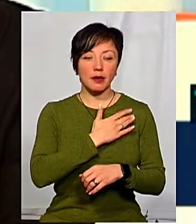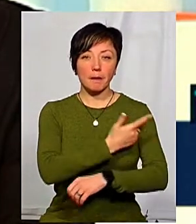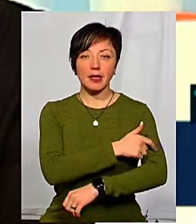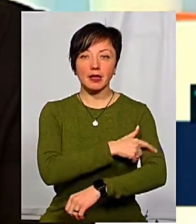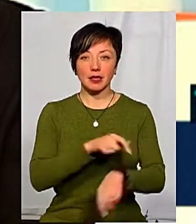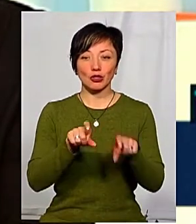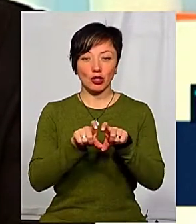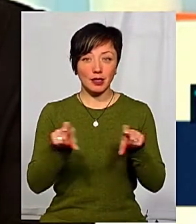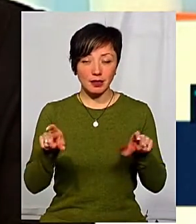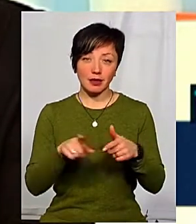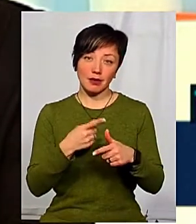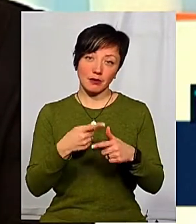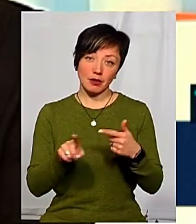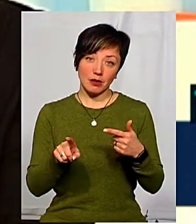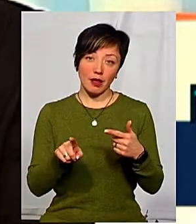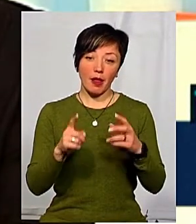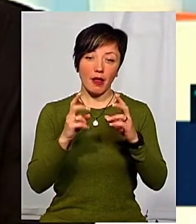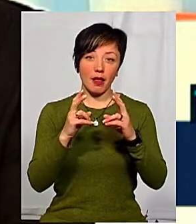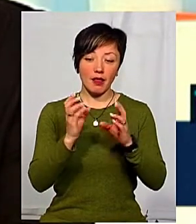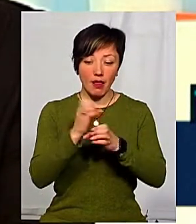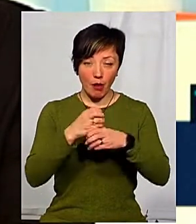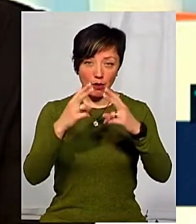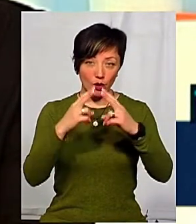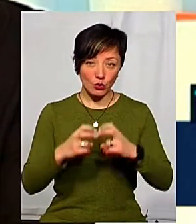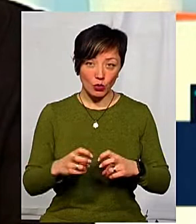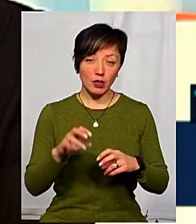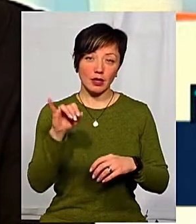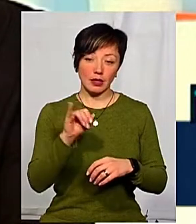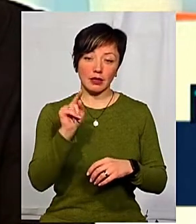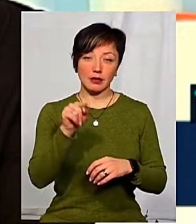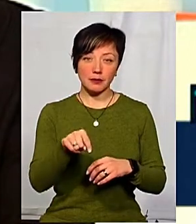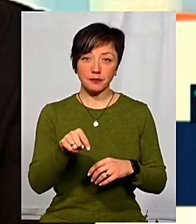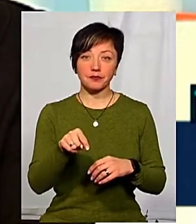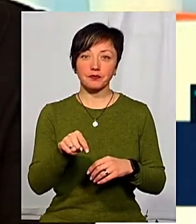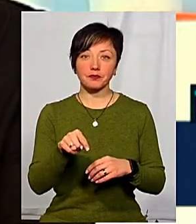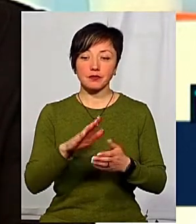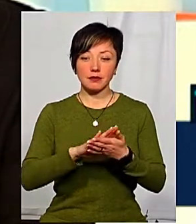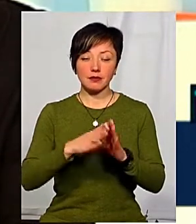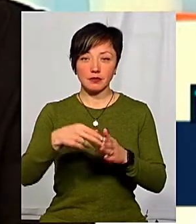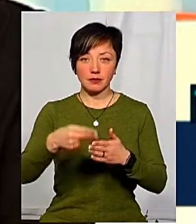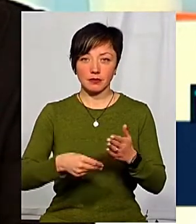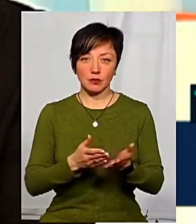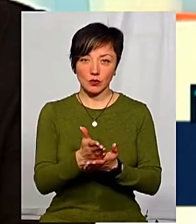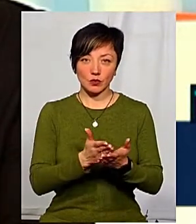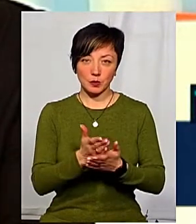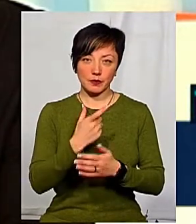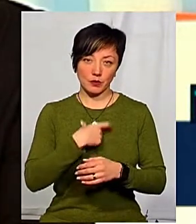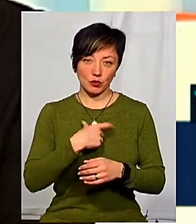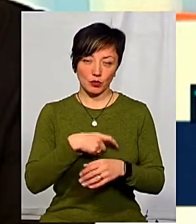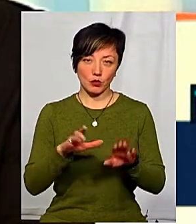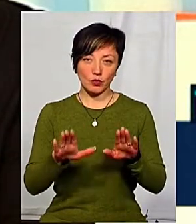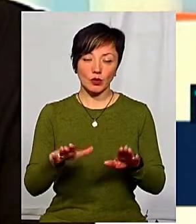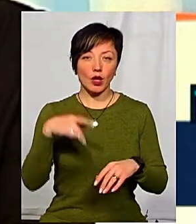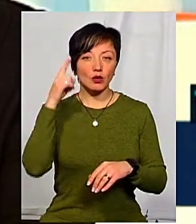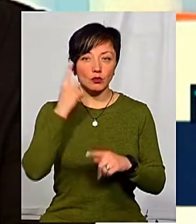в приватній медичній клініці чи в приватній медичній лабораторії, і безумовно законтрактувати цю послугу за собою.